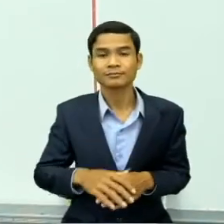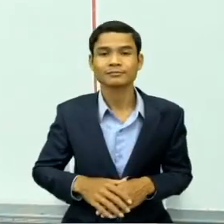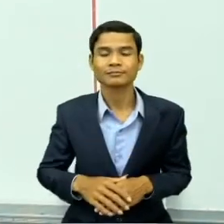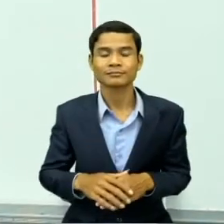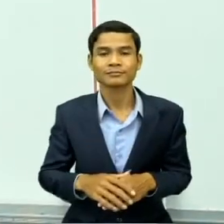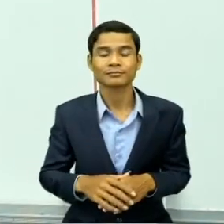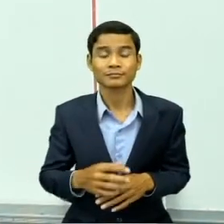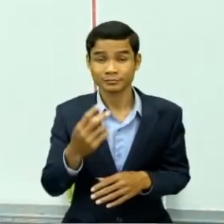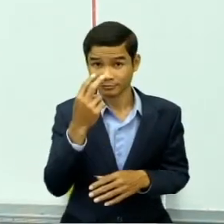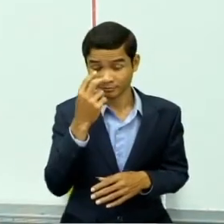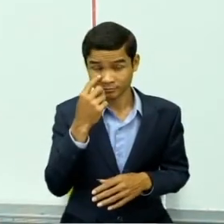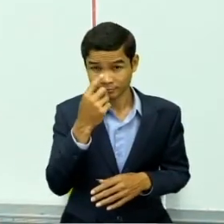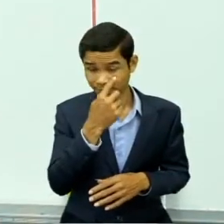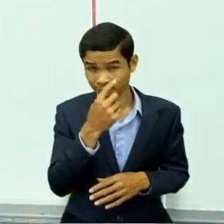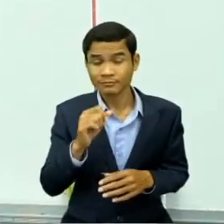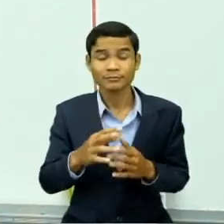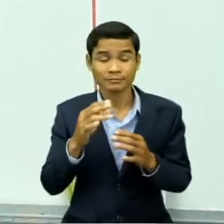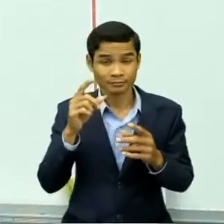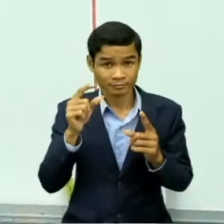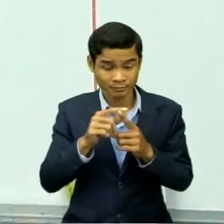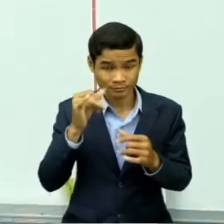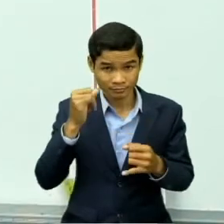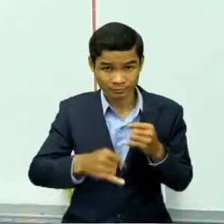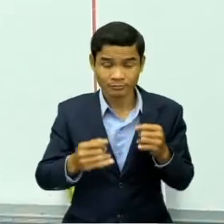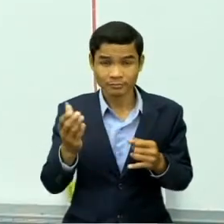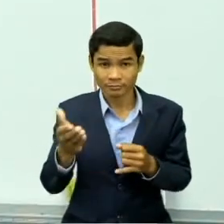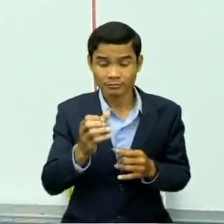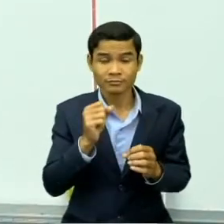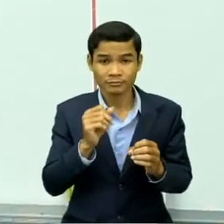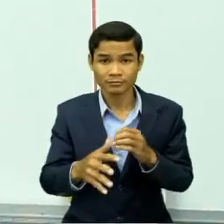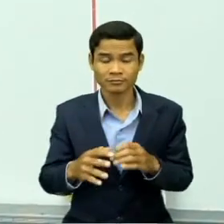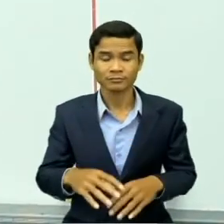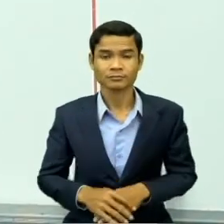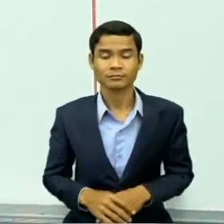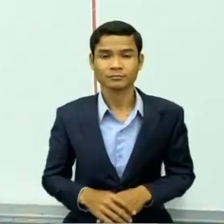រគុណឥឡូវនៅសល់មួយពាក្យទៀតកូនកូនចាប់ផ្ដើម